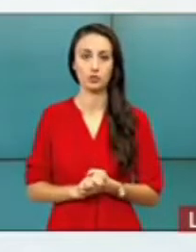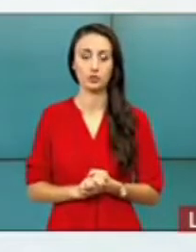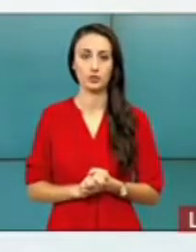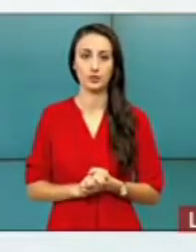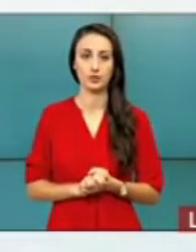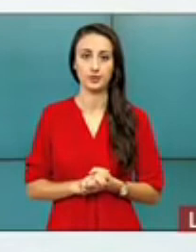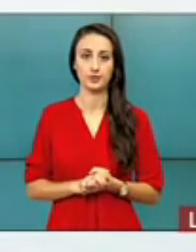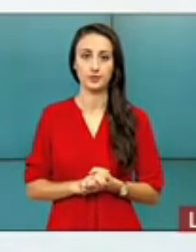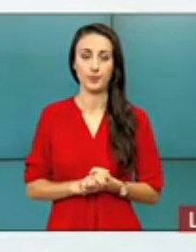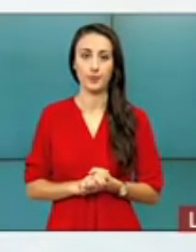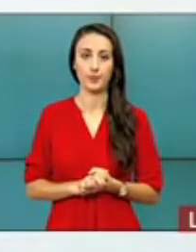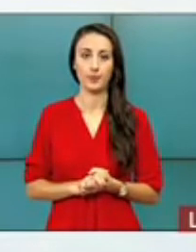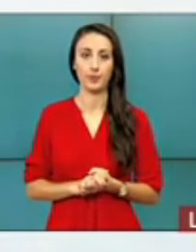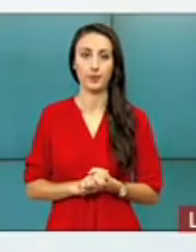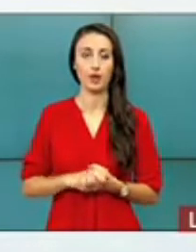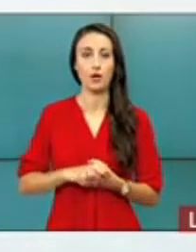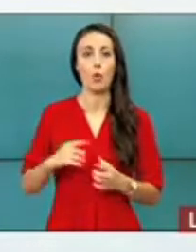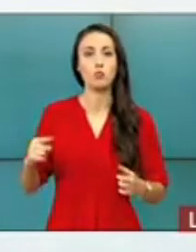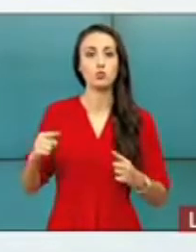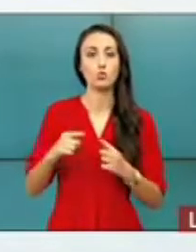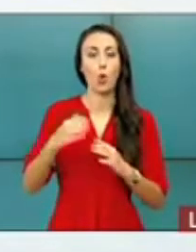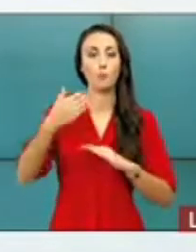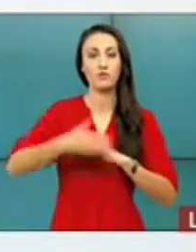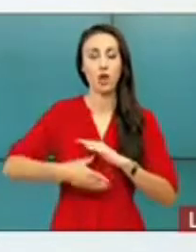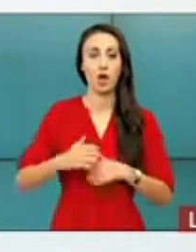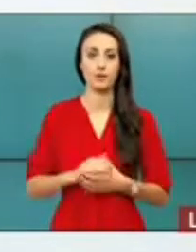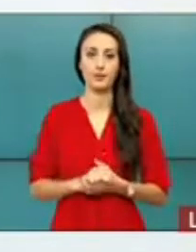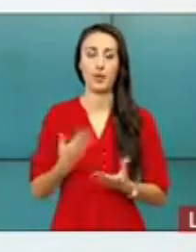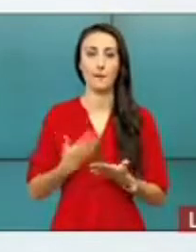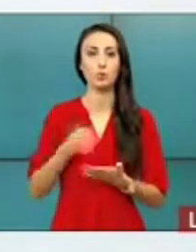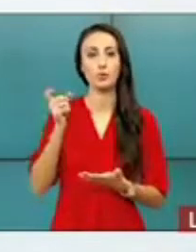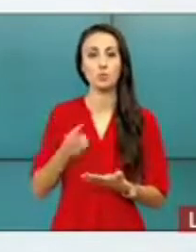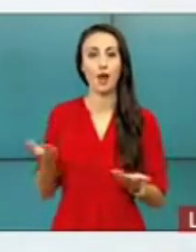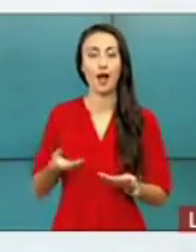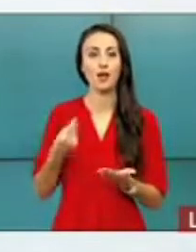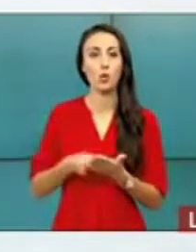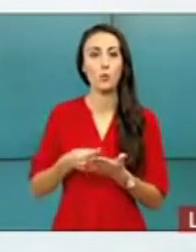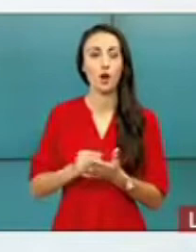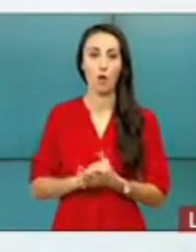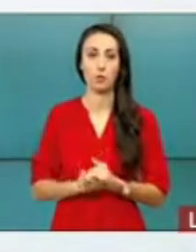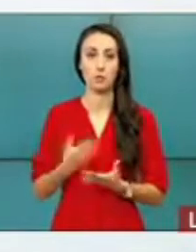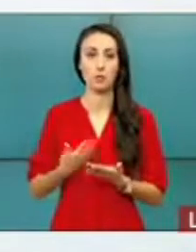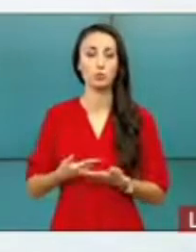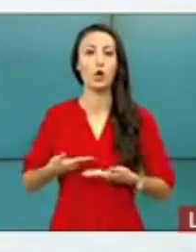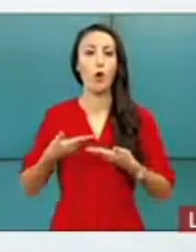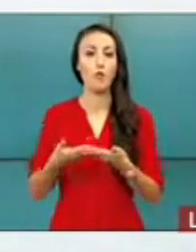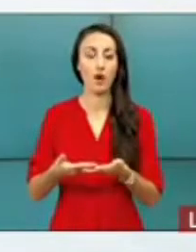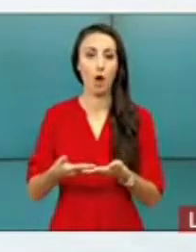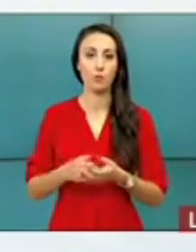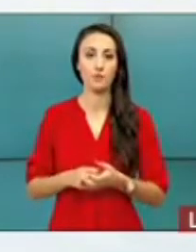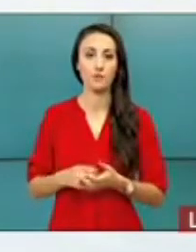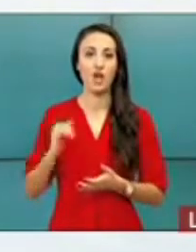o destinație pentru cei care le cumpărau, iar asta pentru că ofereau vacanțe de cele mai multe ori